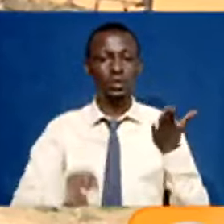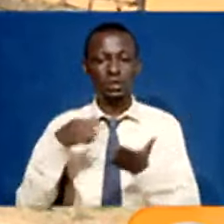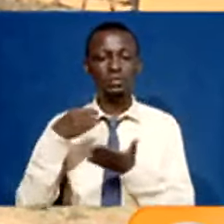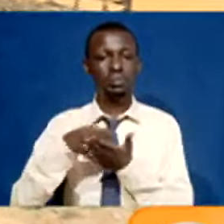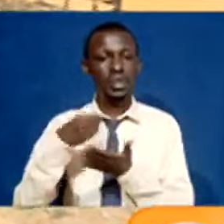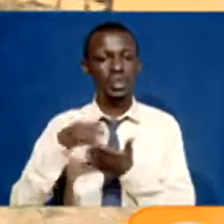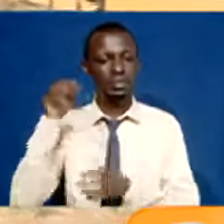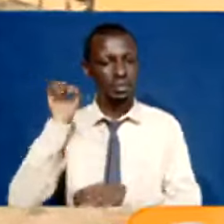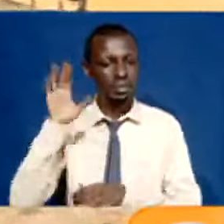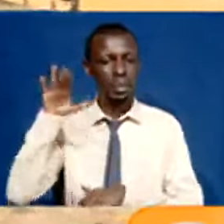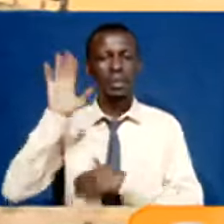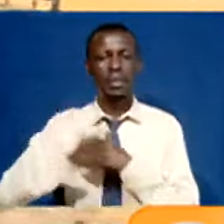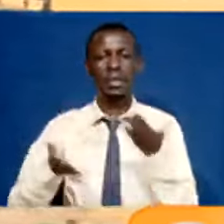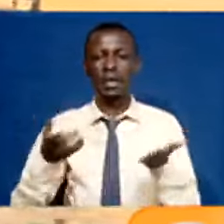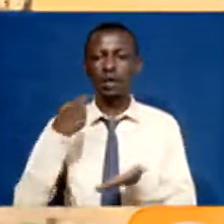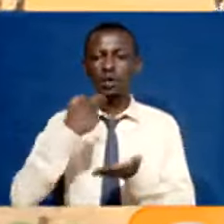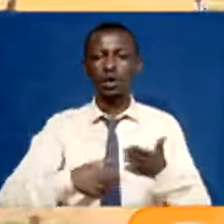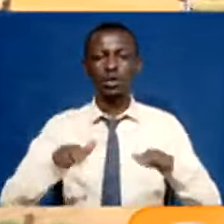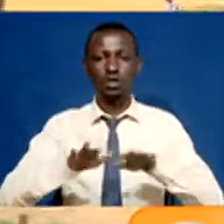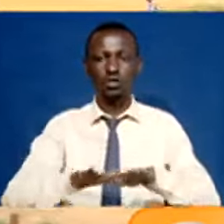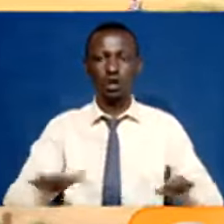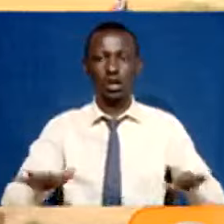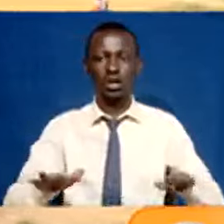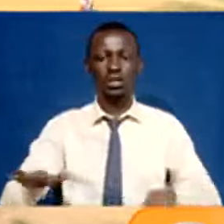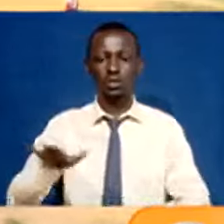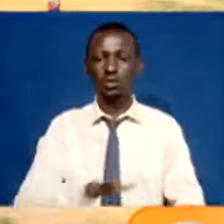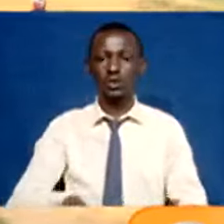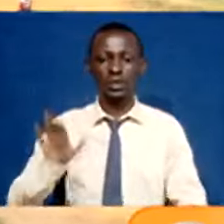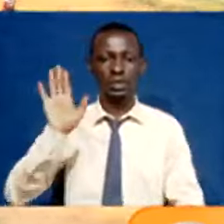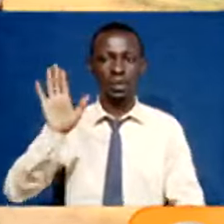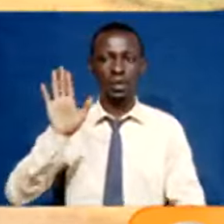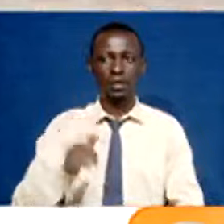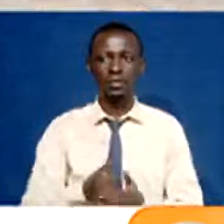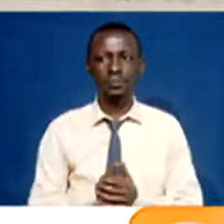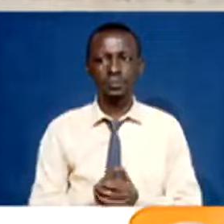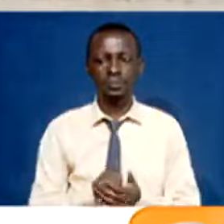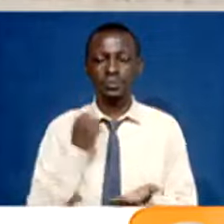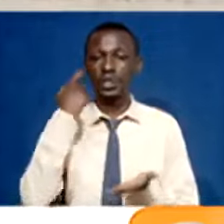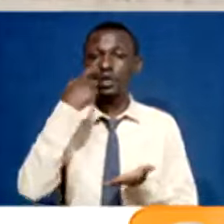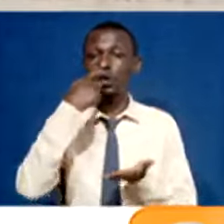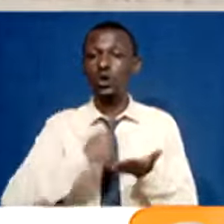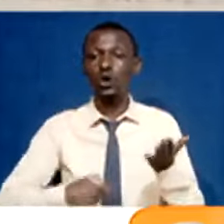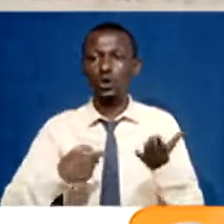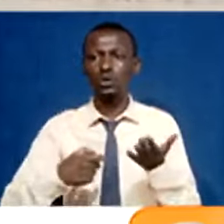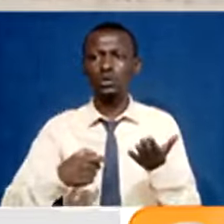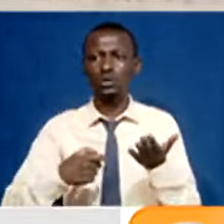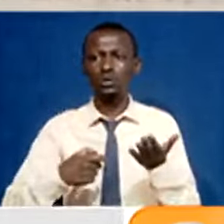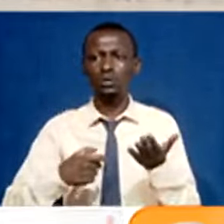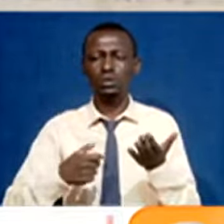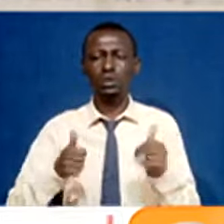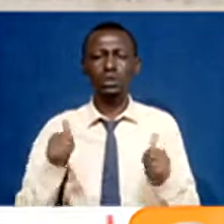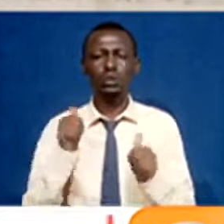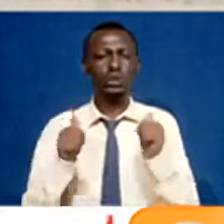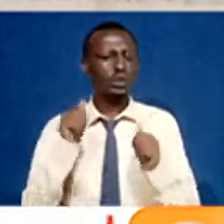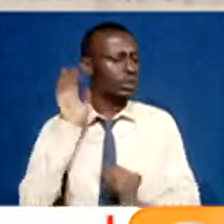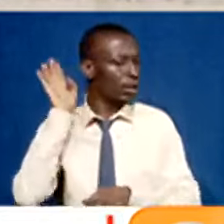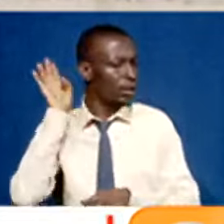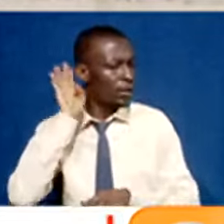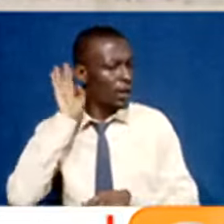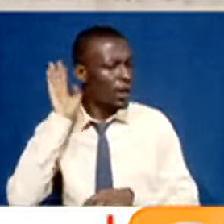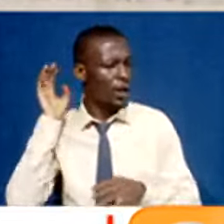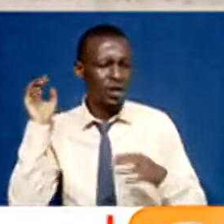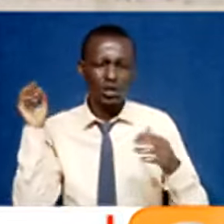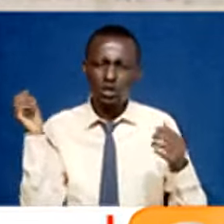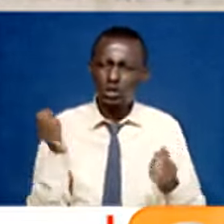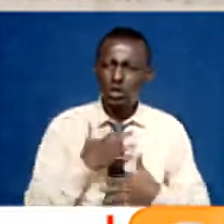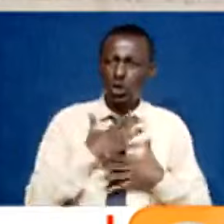kuwa juu ya thamani ya sasa ya ardhi eneo hilo. Bei ile nilisikia nilishangaa sana kwa sababu hata hiyo